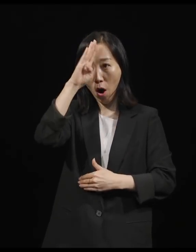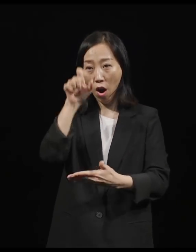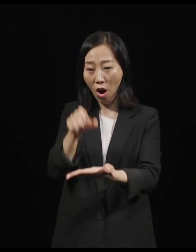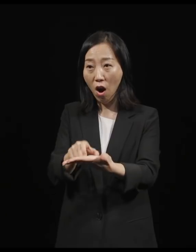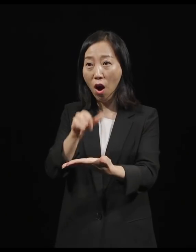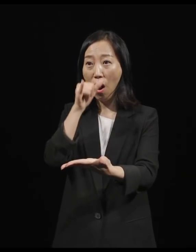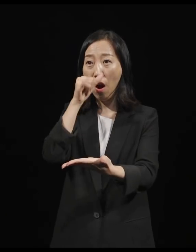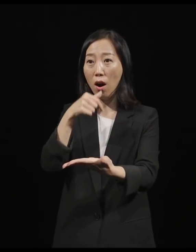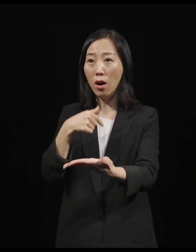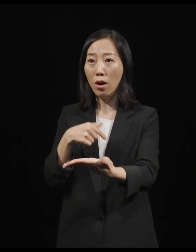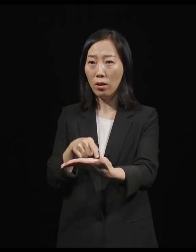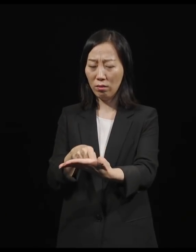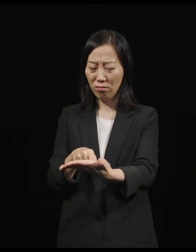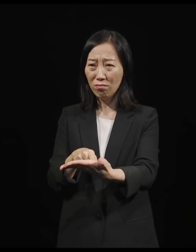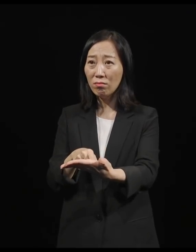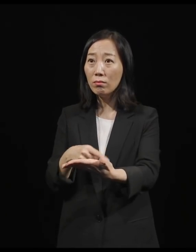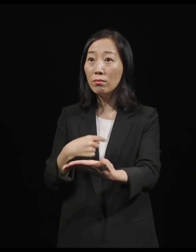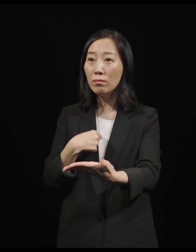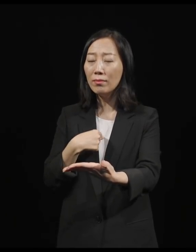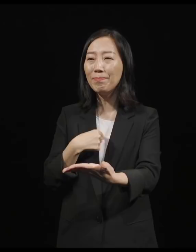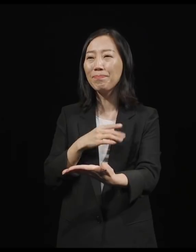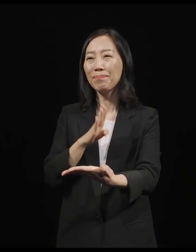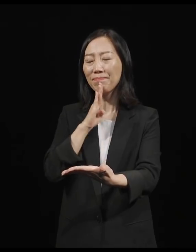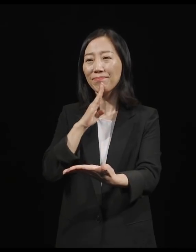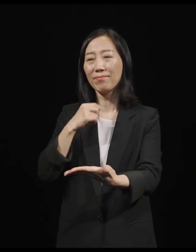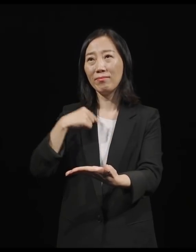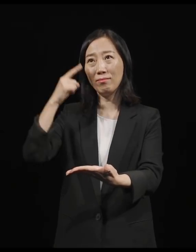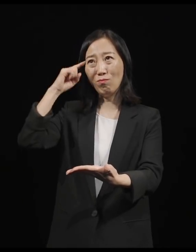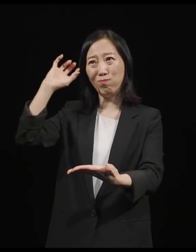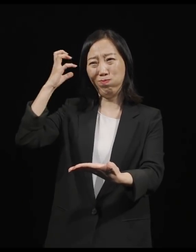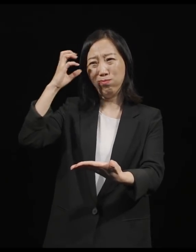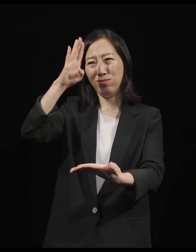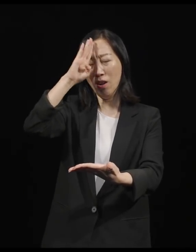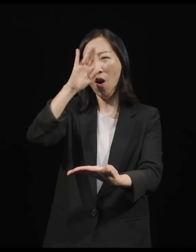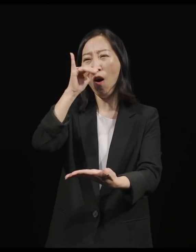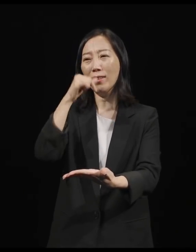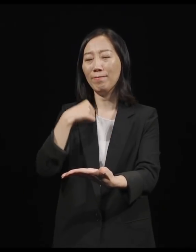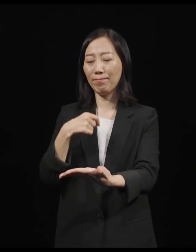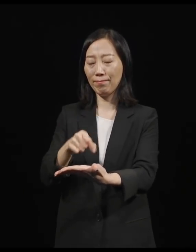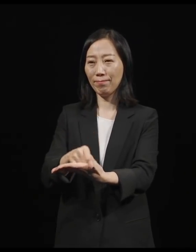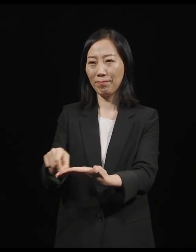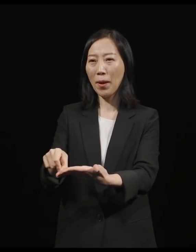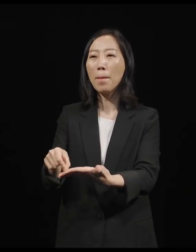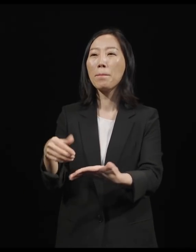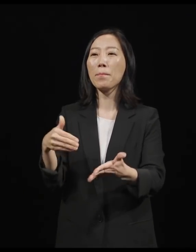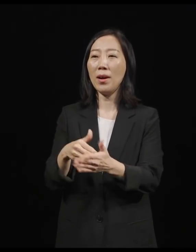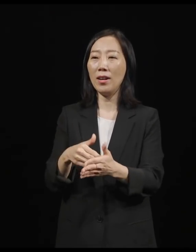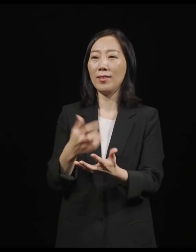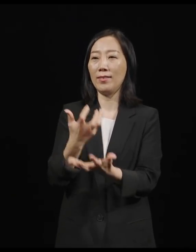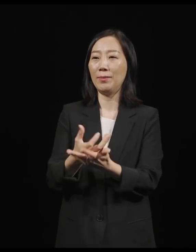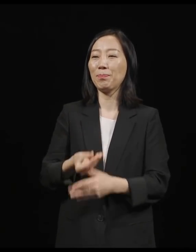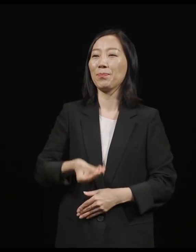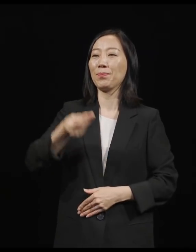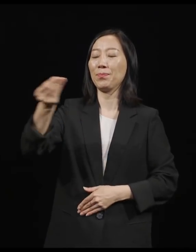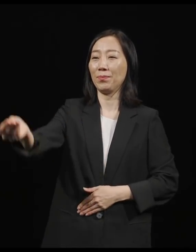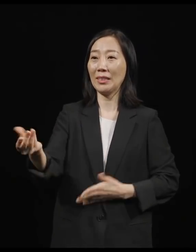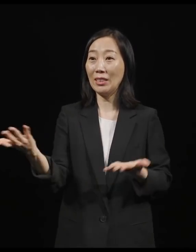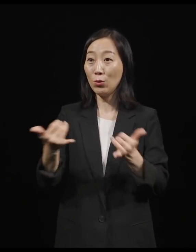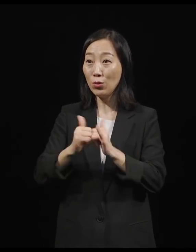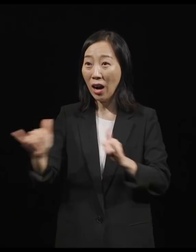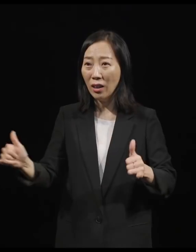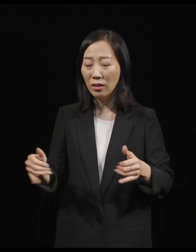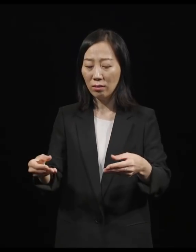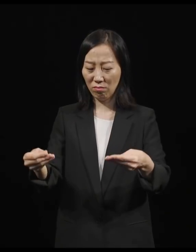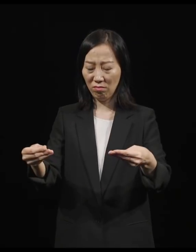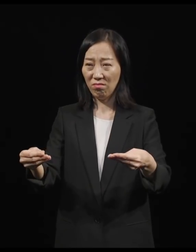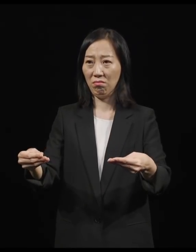있었거든요. 전 사실대로 정신분열증이라고 적었습니다. 그러자 서류를 받은 직원이 절